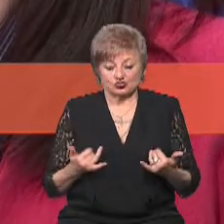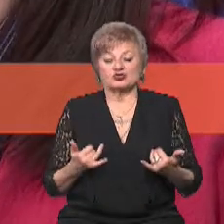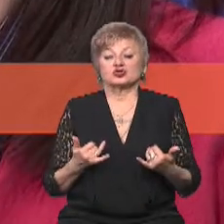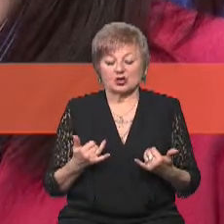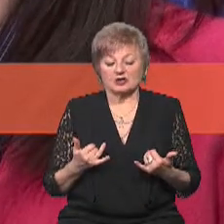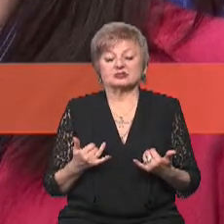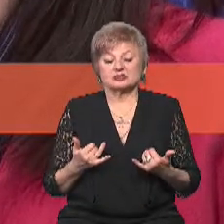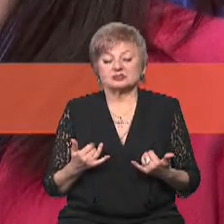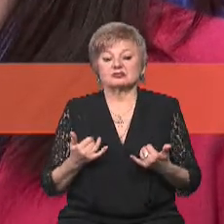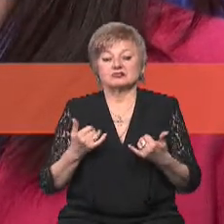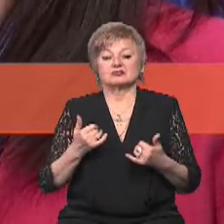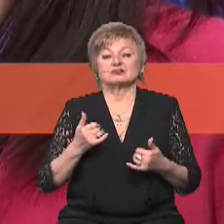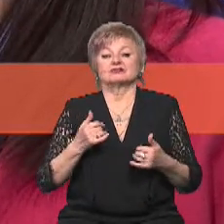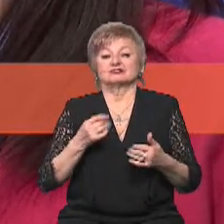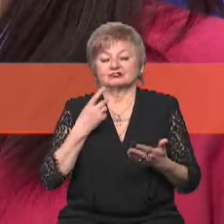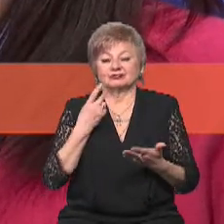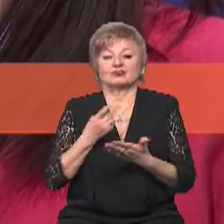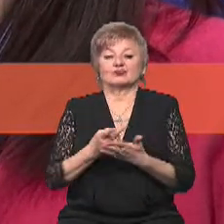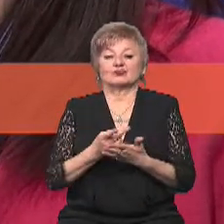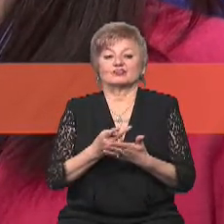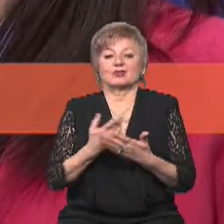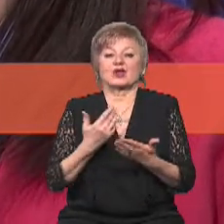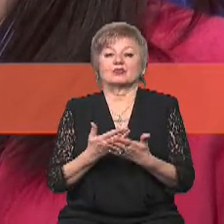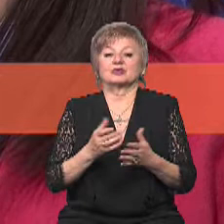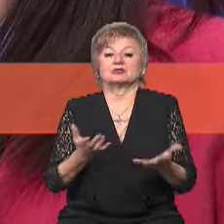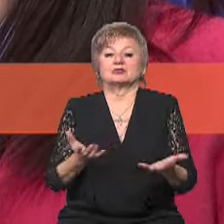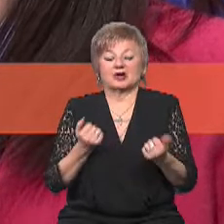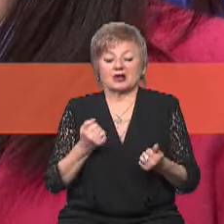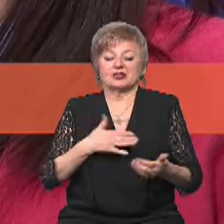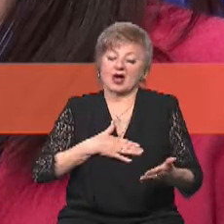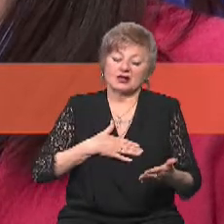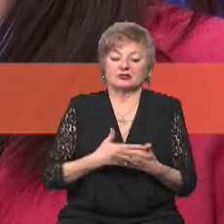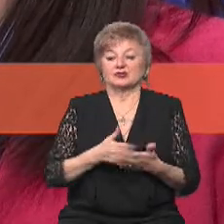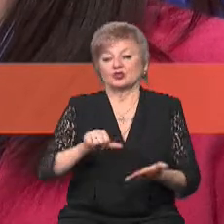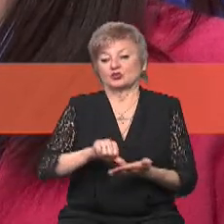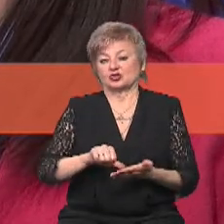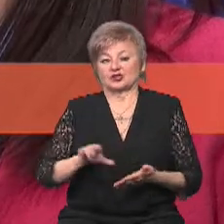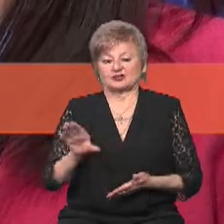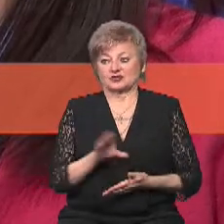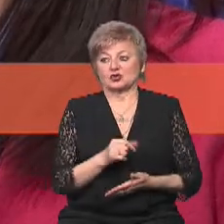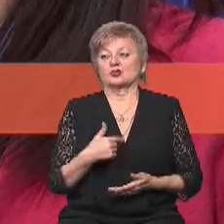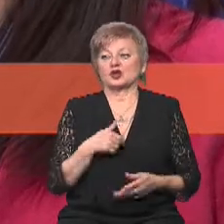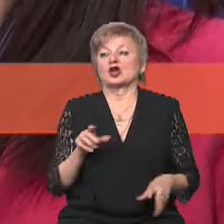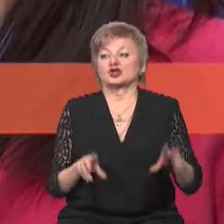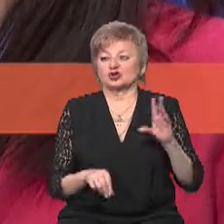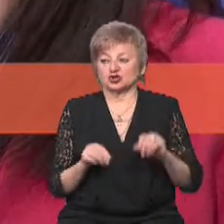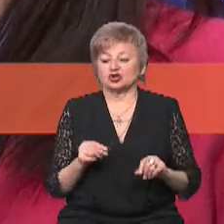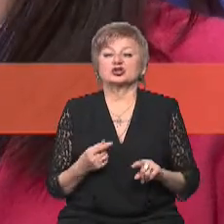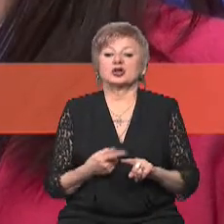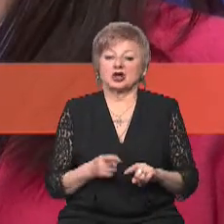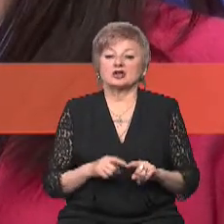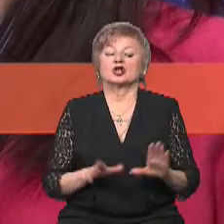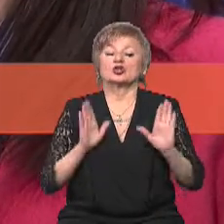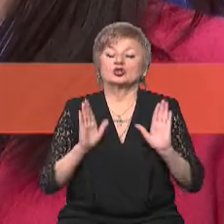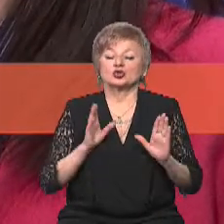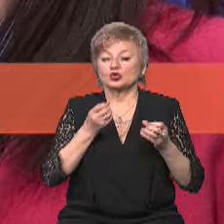на 180 градусів і ініціювати, і брати активну участь в цьому всьому. Ну, я вважаю, що в цьому лише